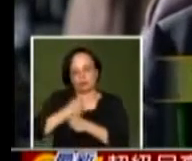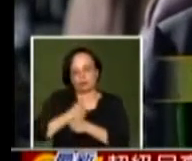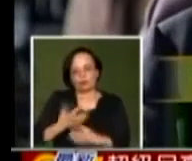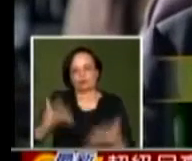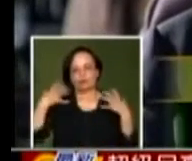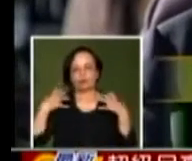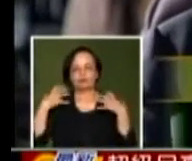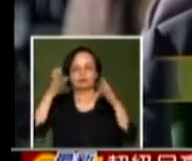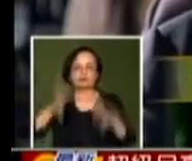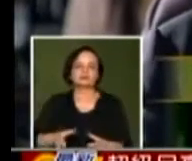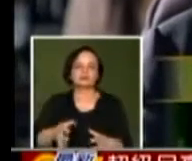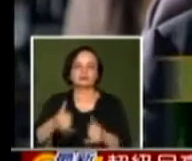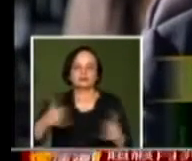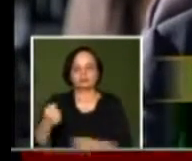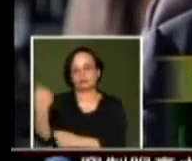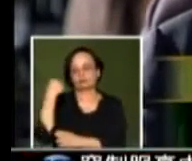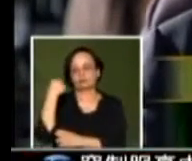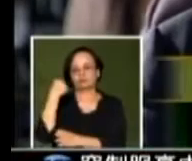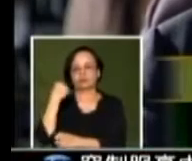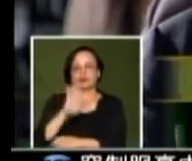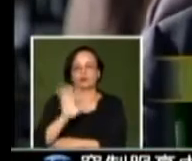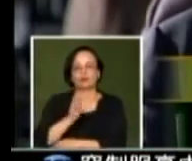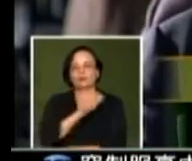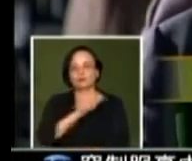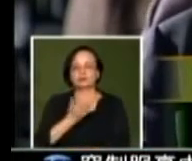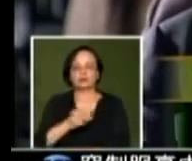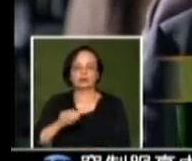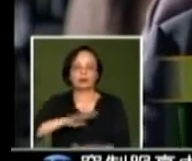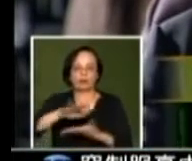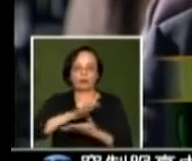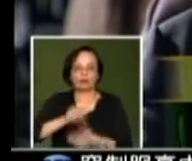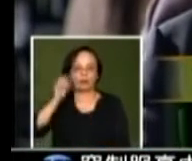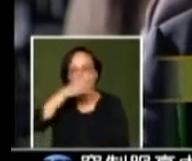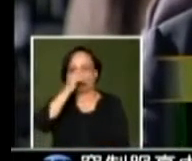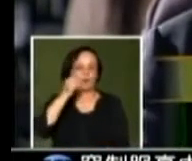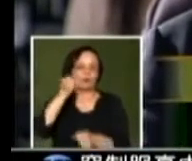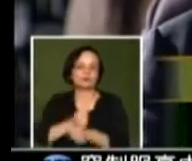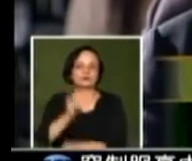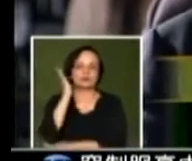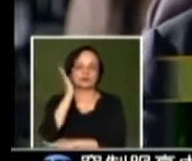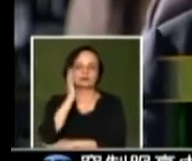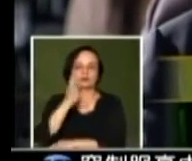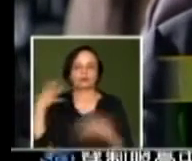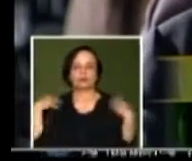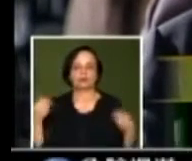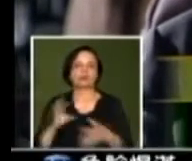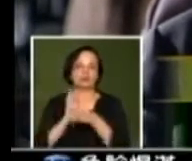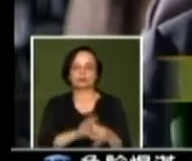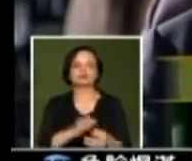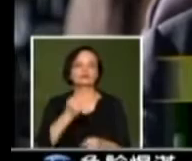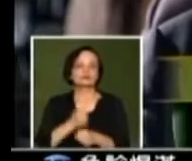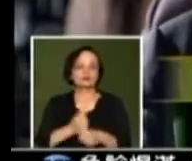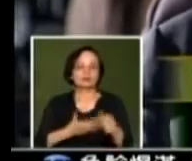对党，一个不容执政党胡作非为的在野党，一个有能力叫政府依照全民意志制定